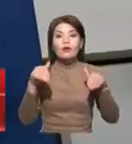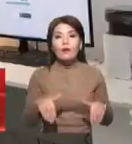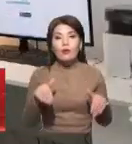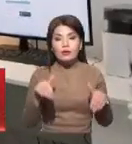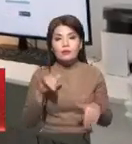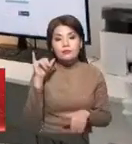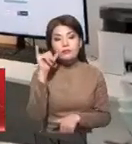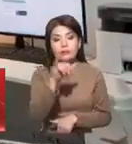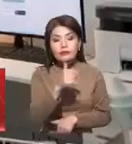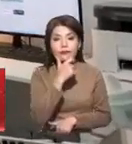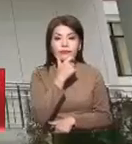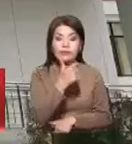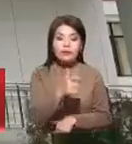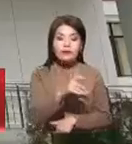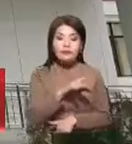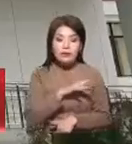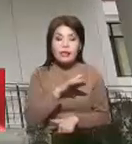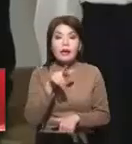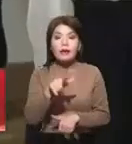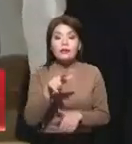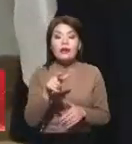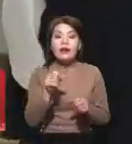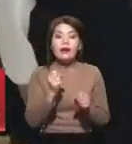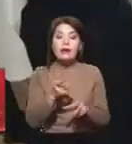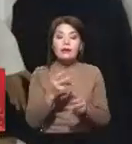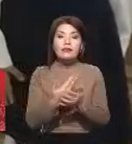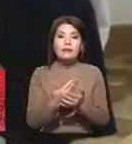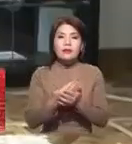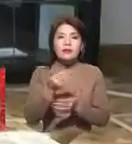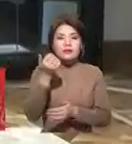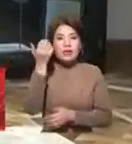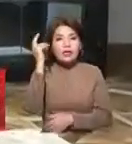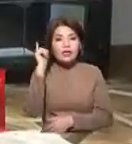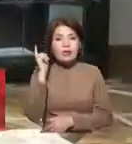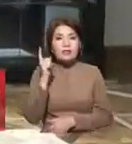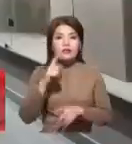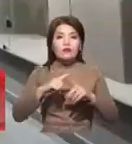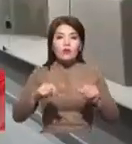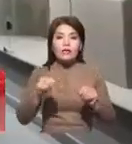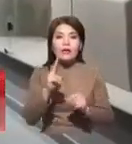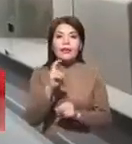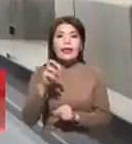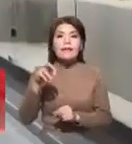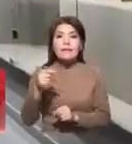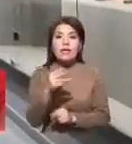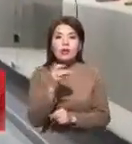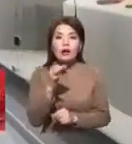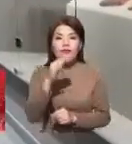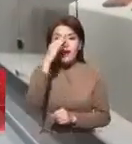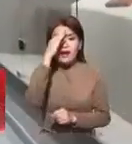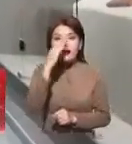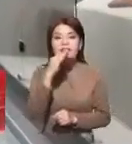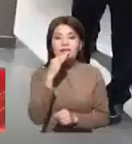врачебную амбулаторию. Продемонстрировали президенту и как работает одна из старейших школ региона. Она носит имя Кемеле Токаева, отца главы